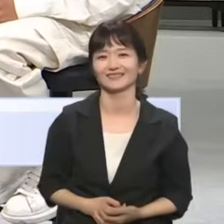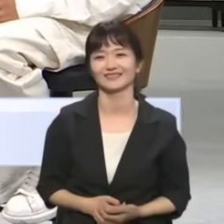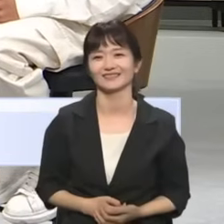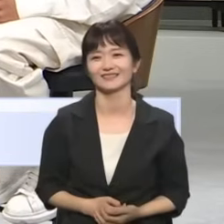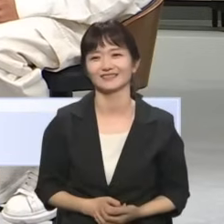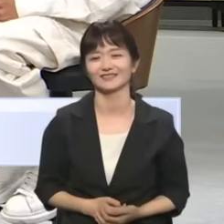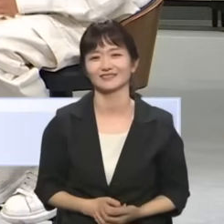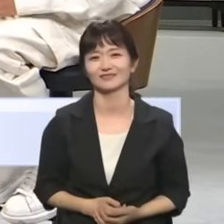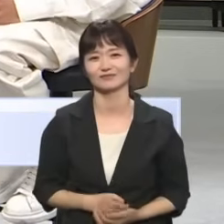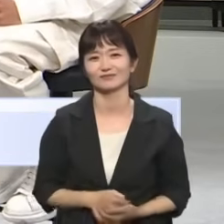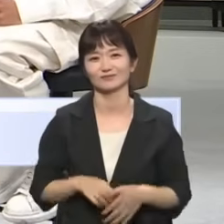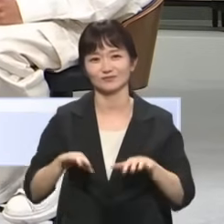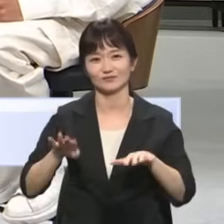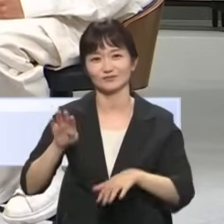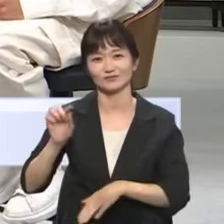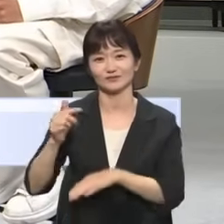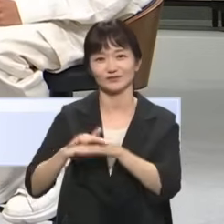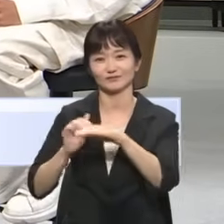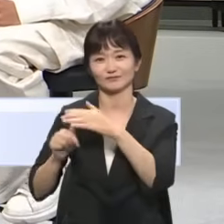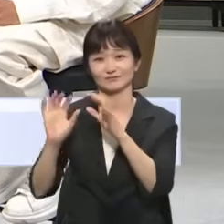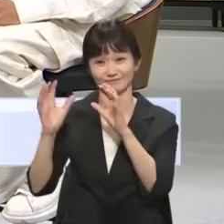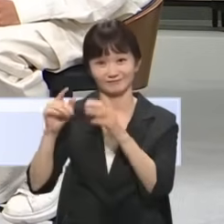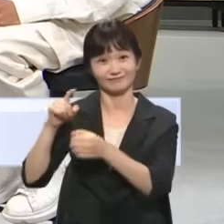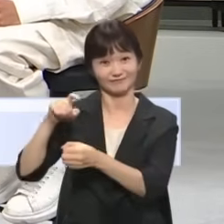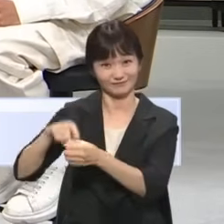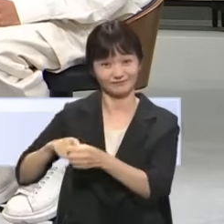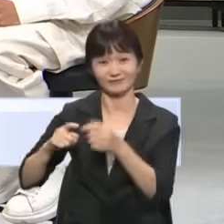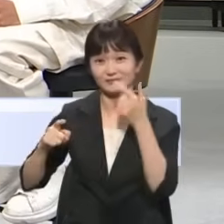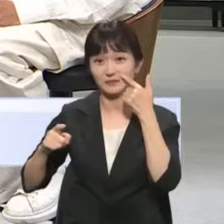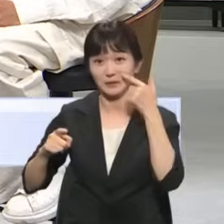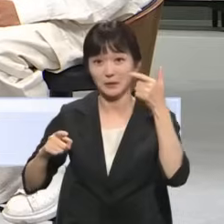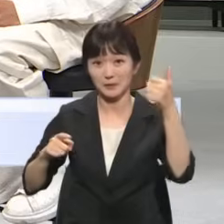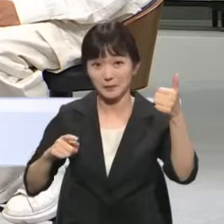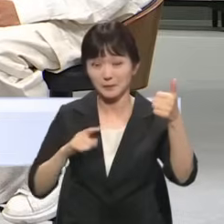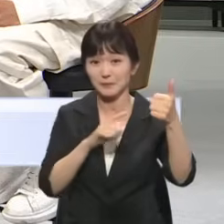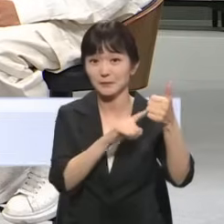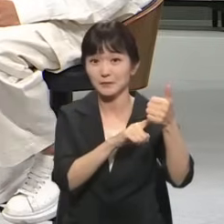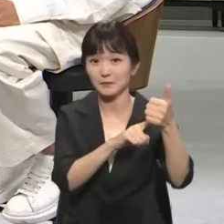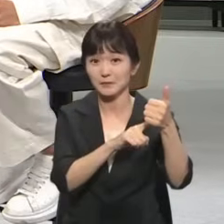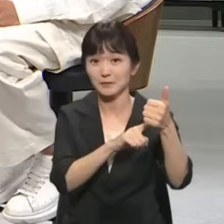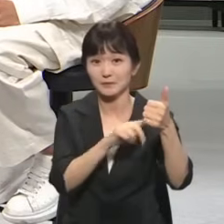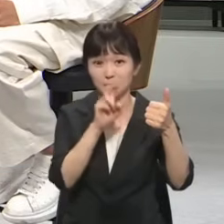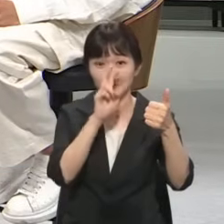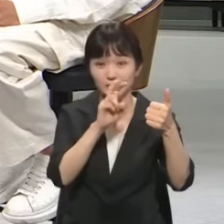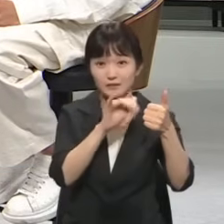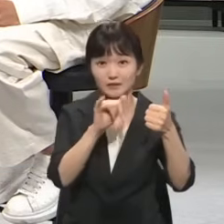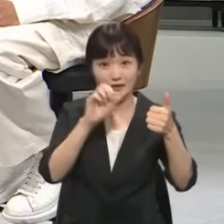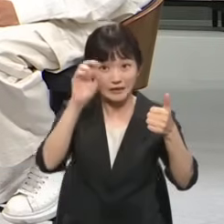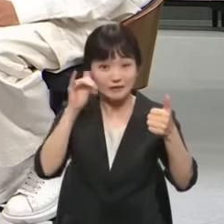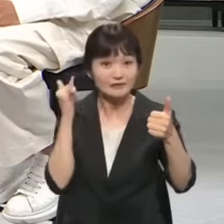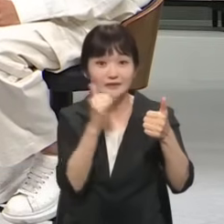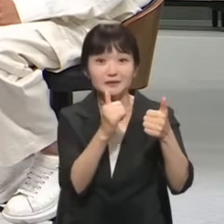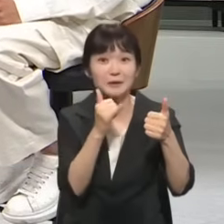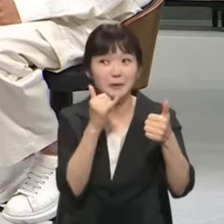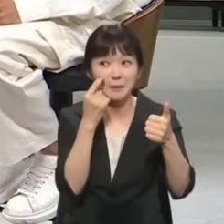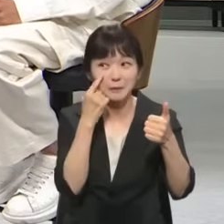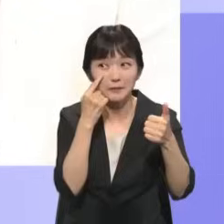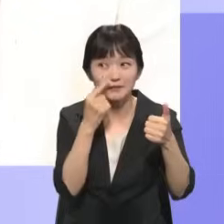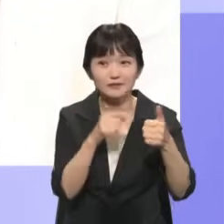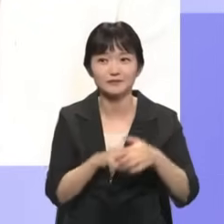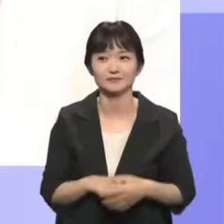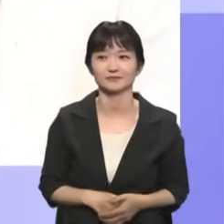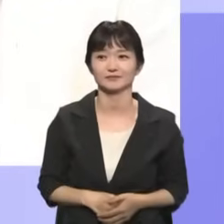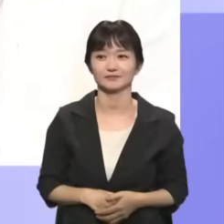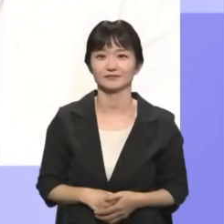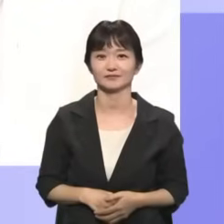닮았죠. 그래서 저희가 오늘 변선수 응원 위해서 그 아버지 변진섭 가수를 깜짝 전화 연결했습니다. 자, 지금